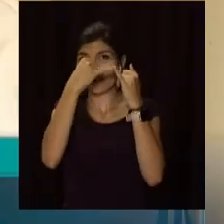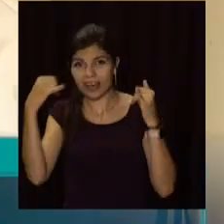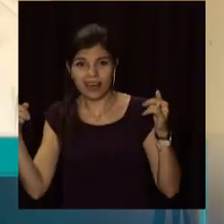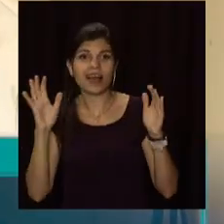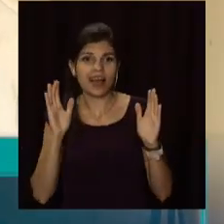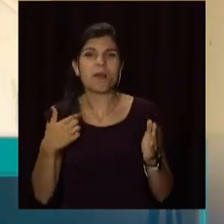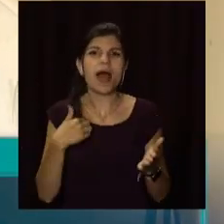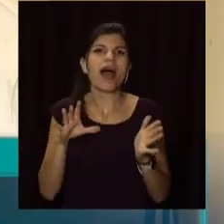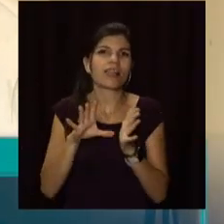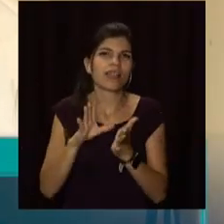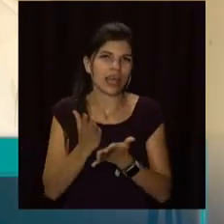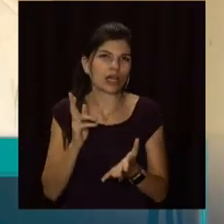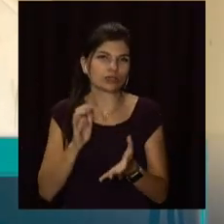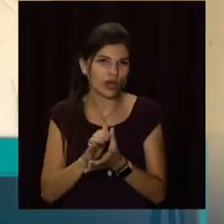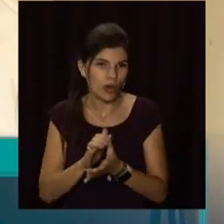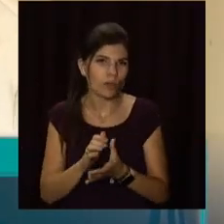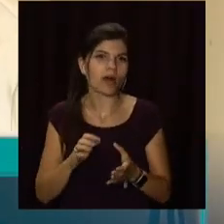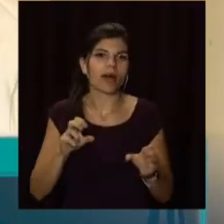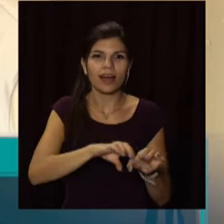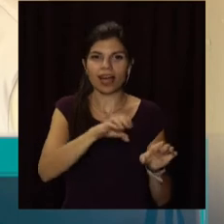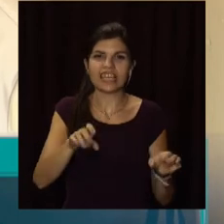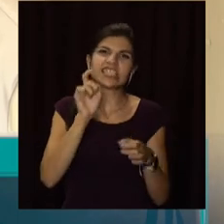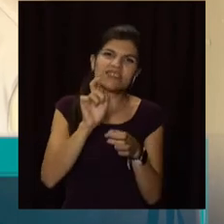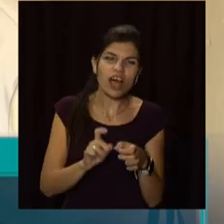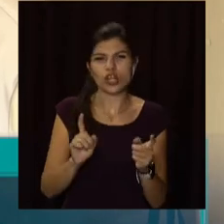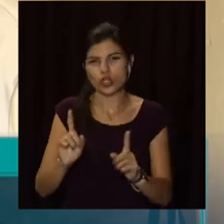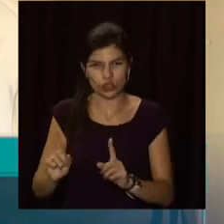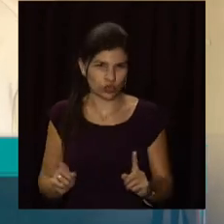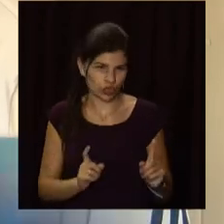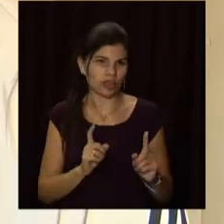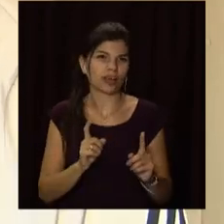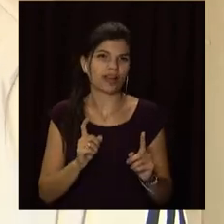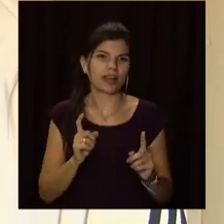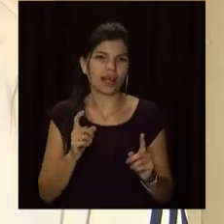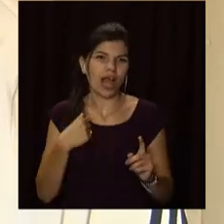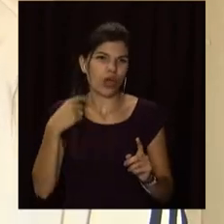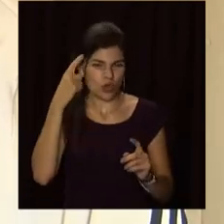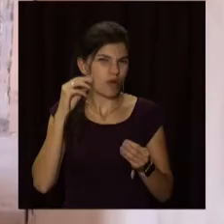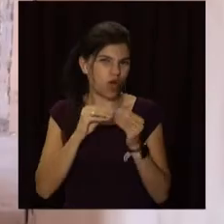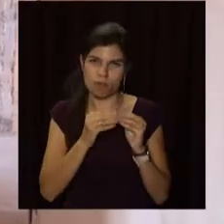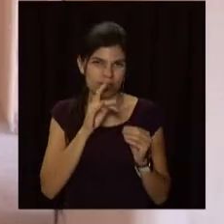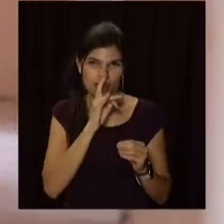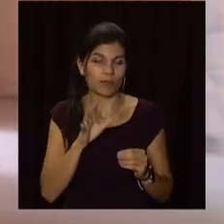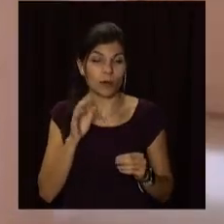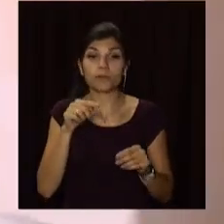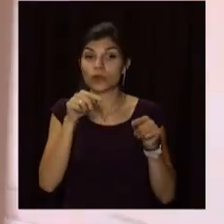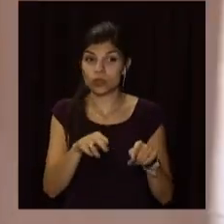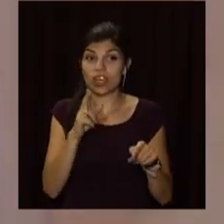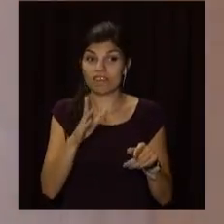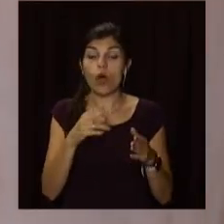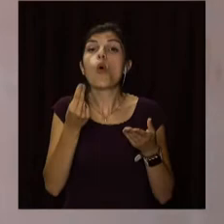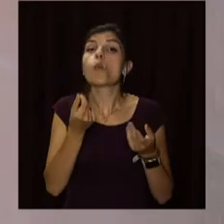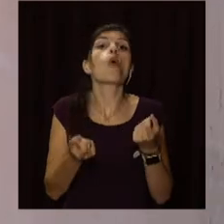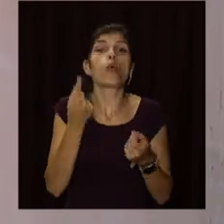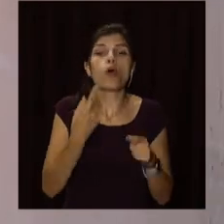електрики знайомі, слідові сантехніки, сварщики. Тому, думаю, тут проблем не буде. Ці квартири купили за